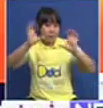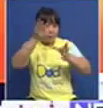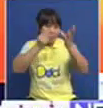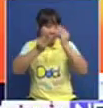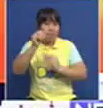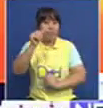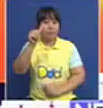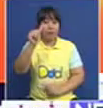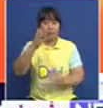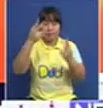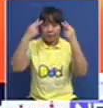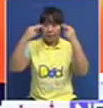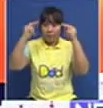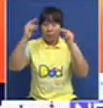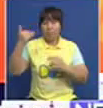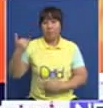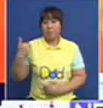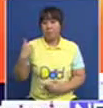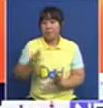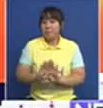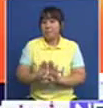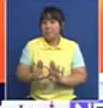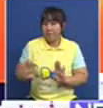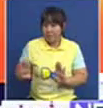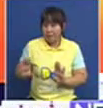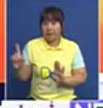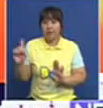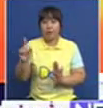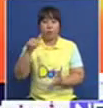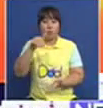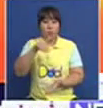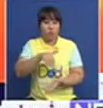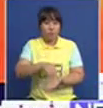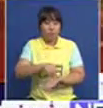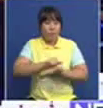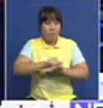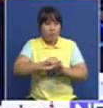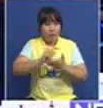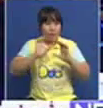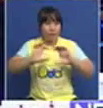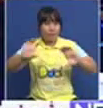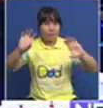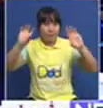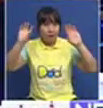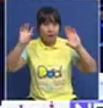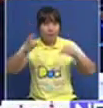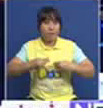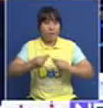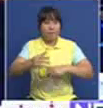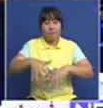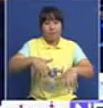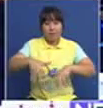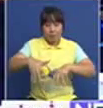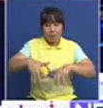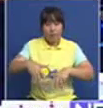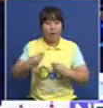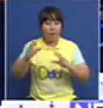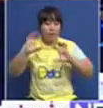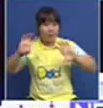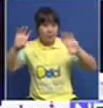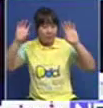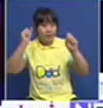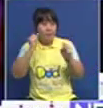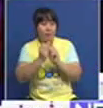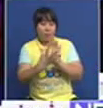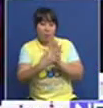ะโดยนายกรัฐมนตรีได้มีการเปิดตัว Gulf Channel นะคะศูนย์กลางบริการภาครัฐสำหรับประชาชนขอให้ภาครัฐนั้นสร้าง